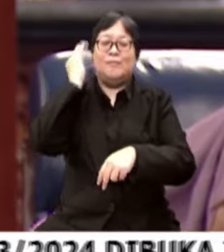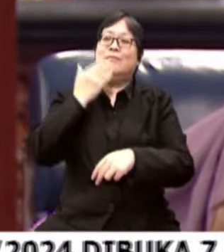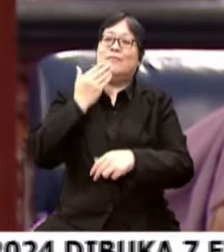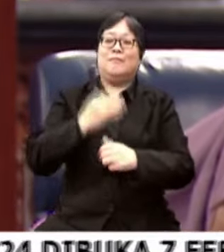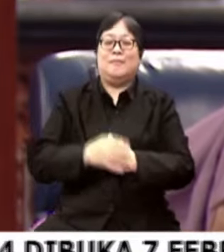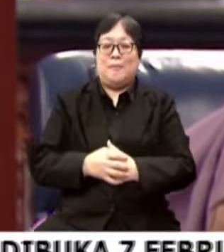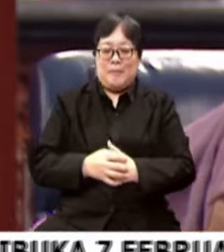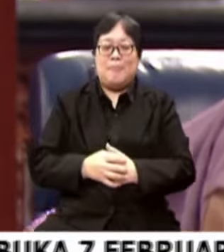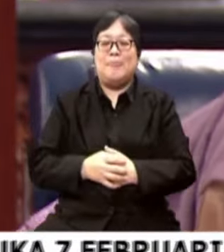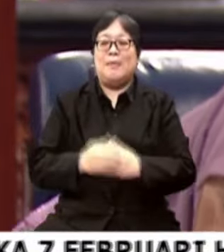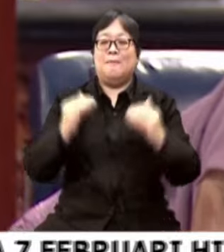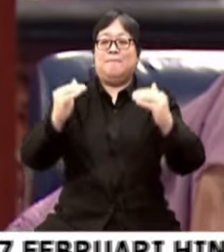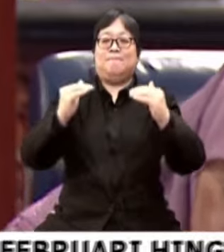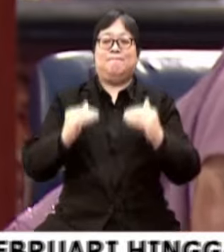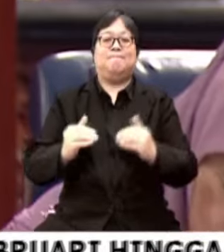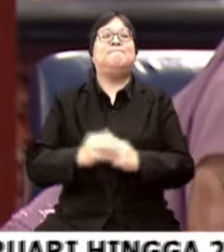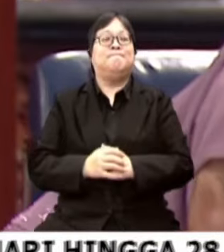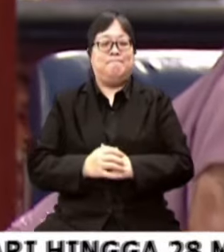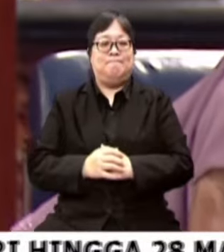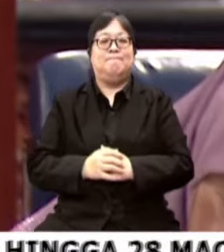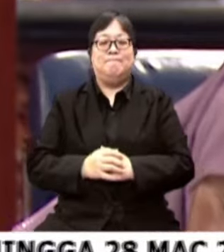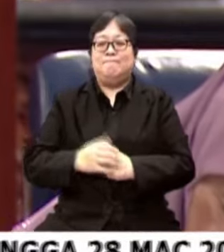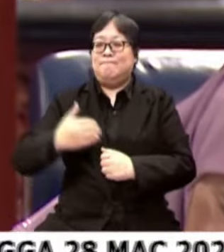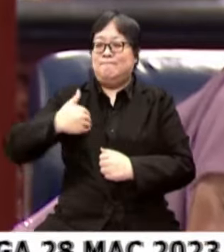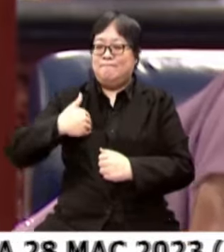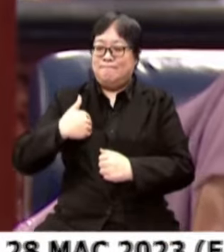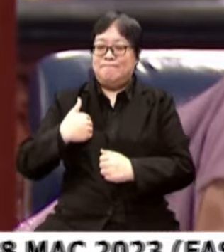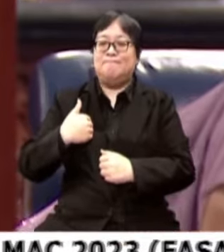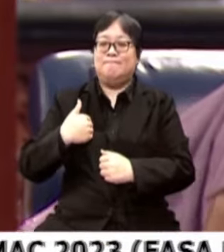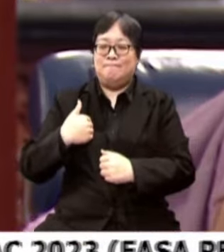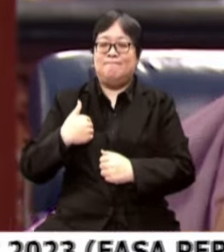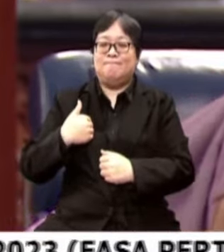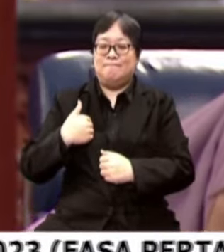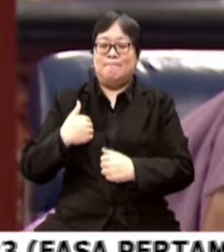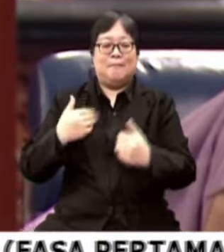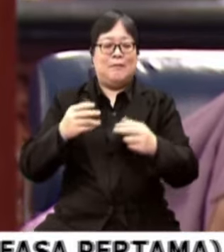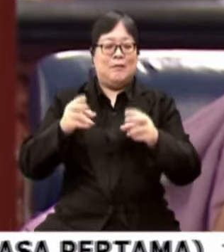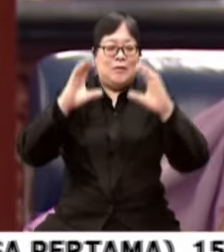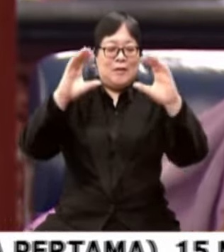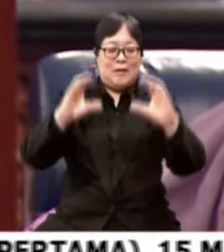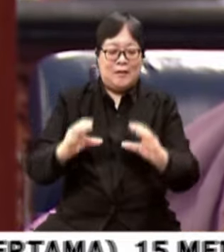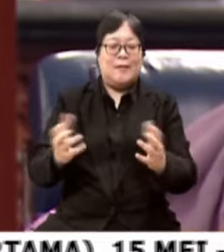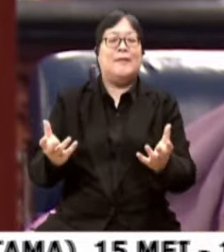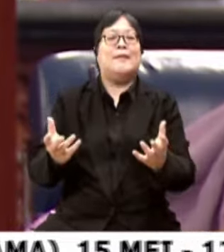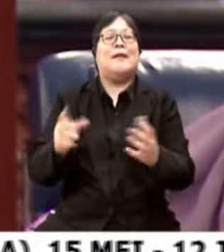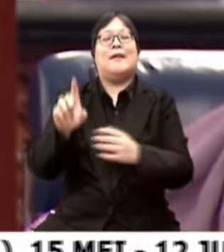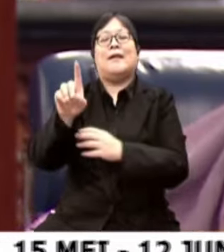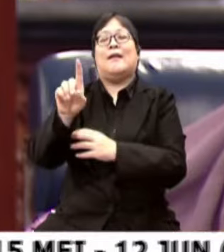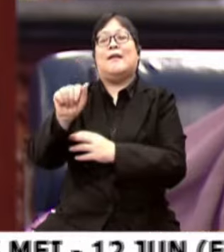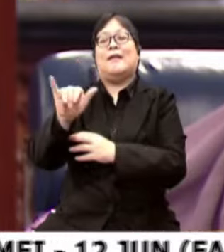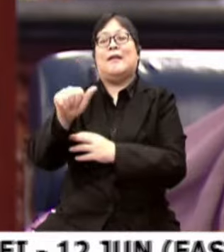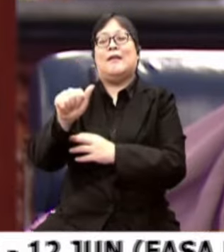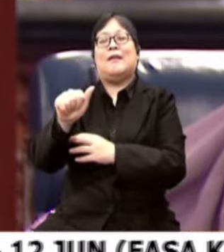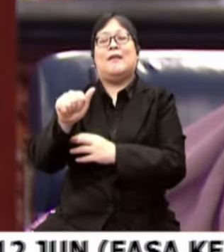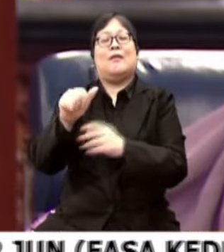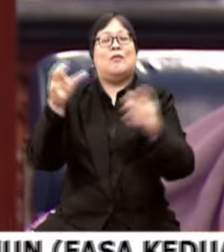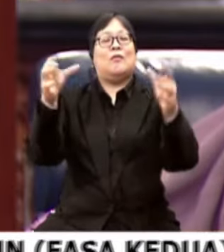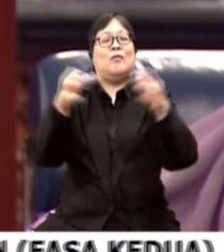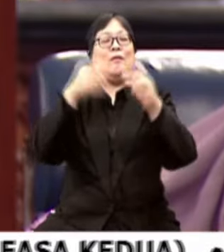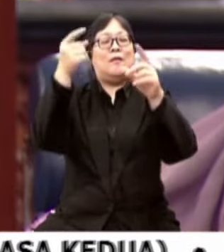tua seterusnya kita juga ada langkah inisiatif supaya kumpulan